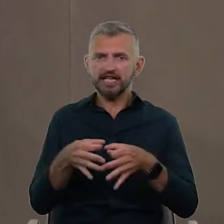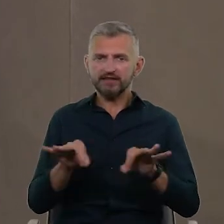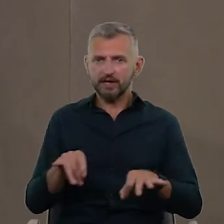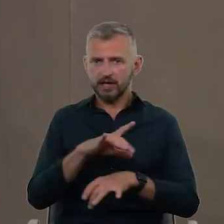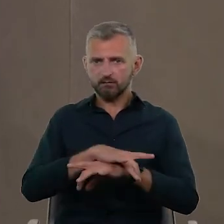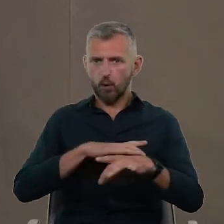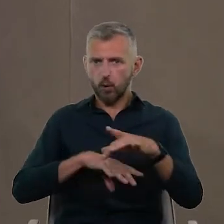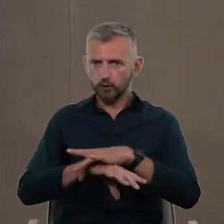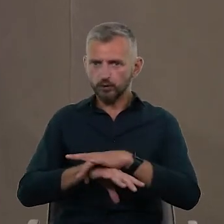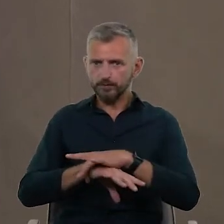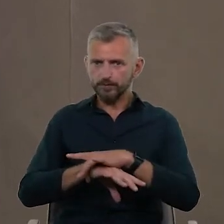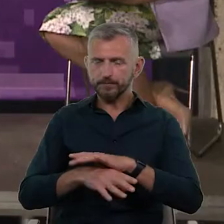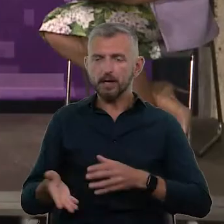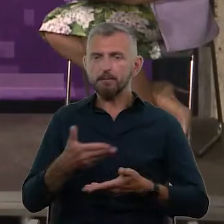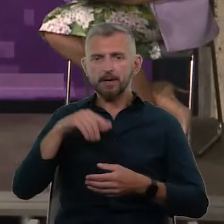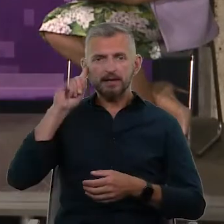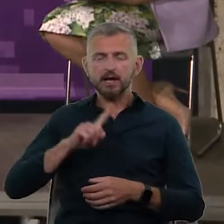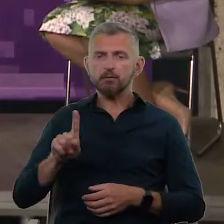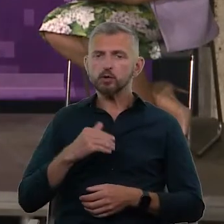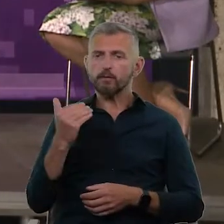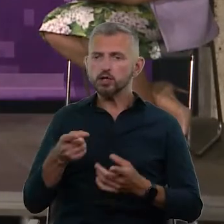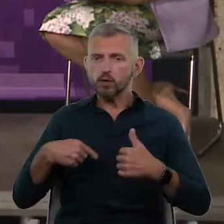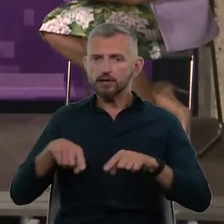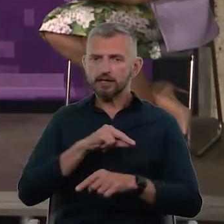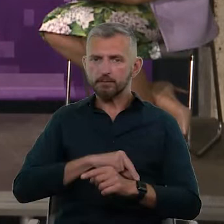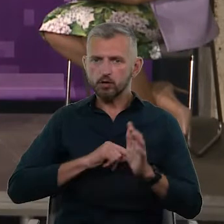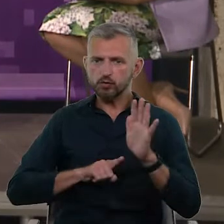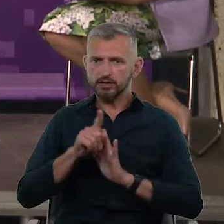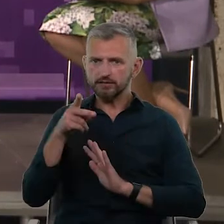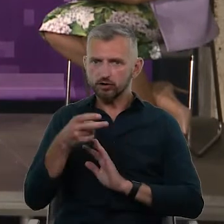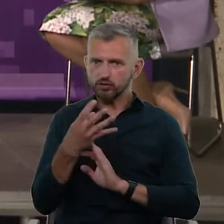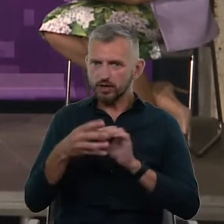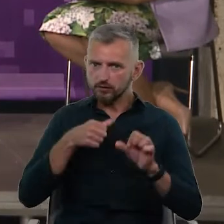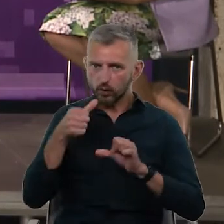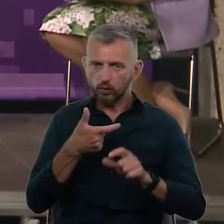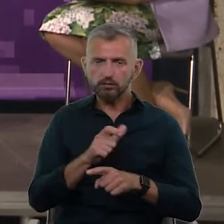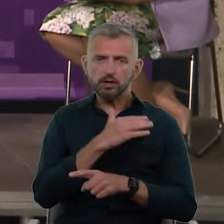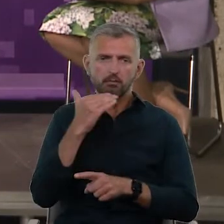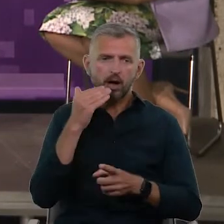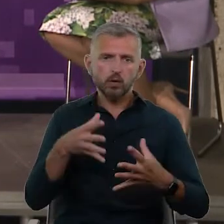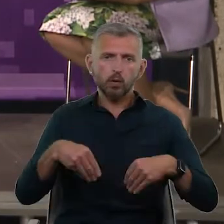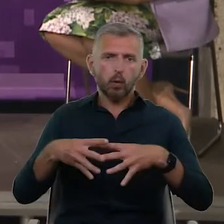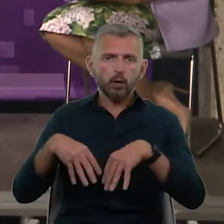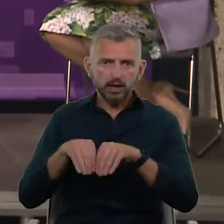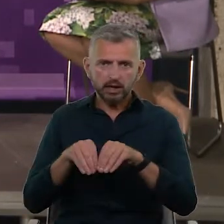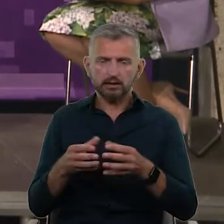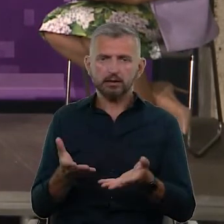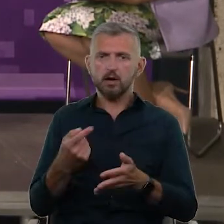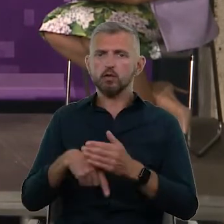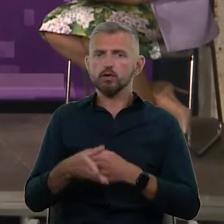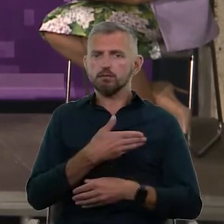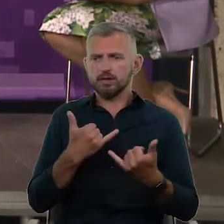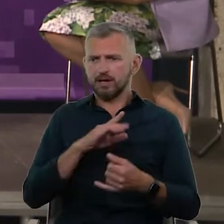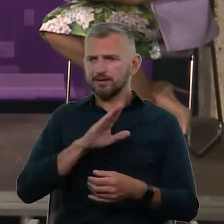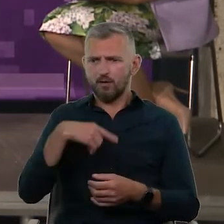полону». Ми знаємо, що ваша організація працює з 2014 року. Дуже багато родин, да, тому що ми зараз